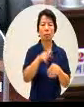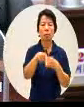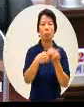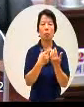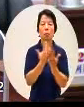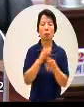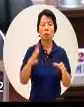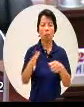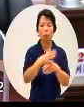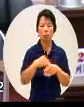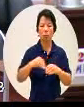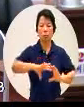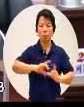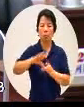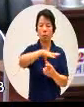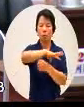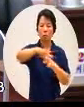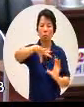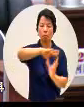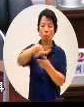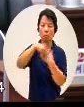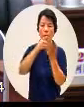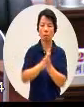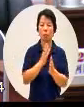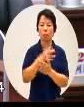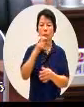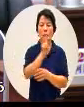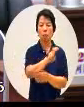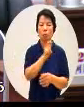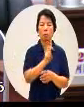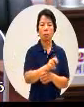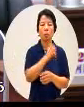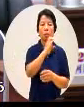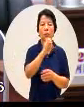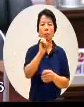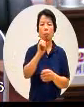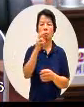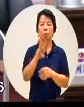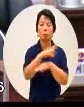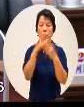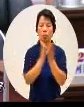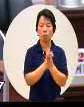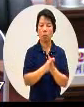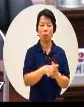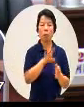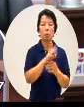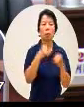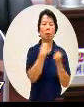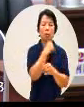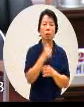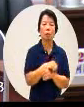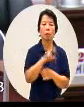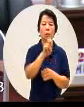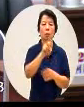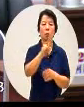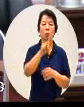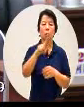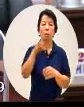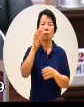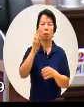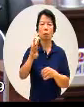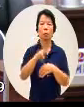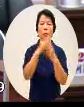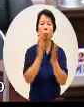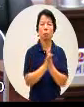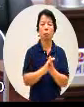跟全球的情形全球二氧化碳排放量是4.3公噸台灣是12.1高雄是21.3是